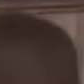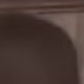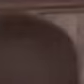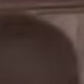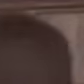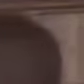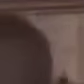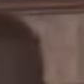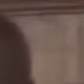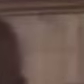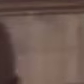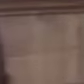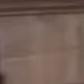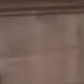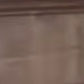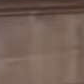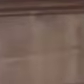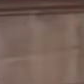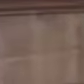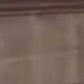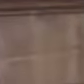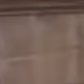nizomake nizomake la